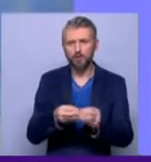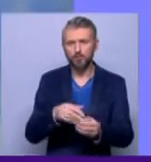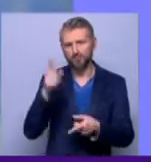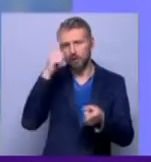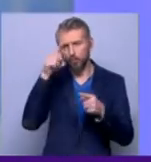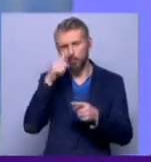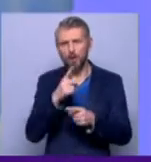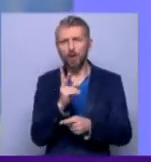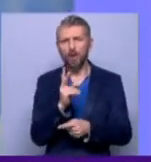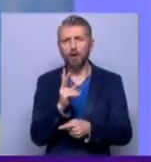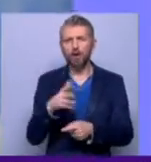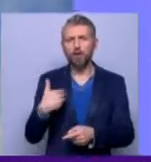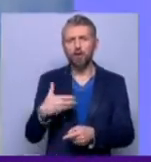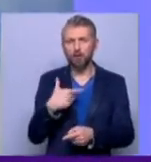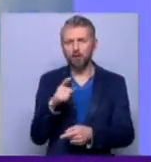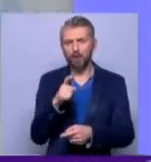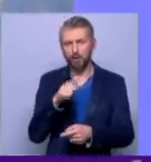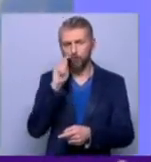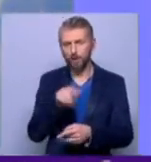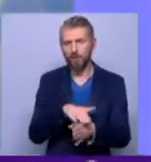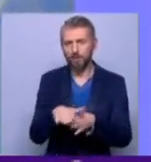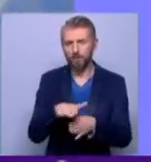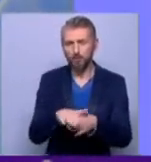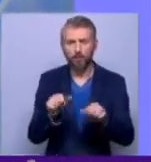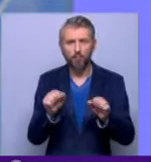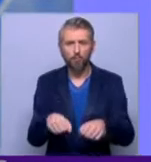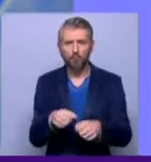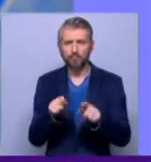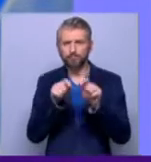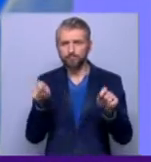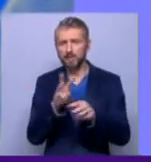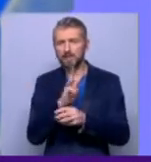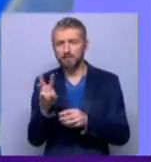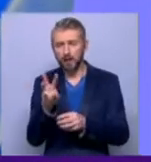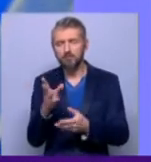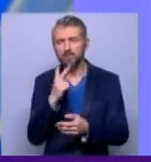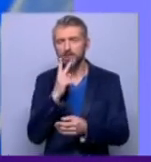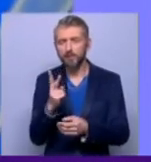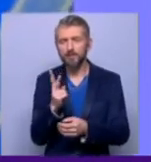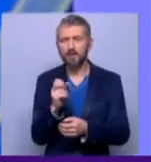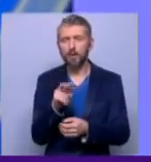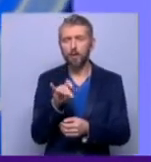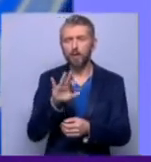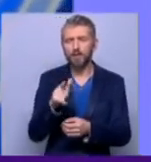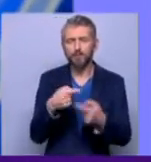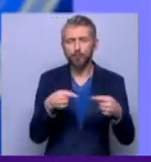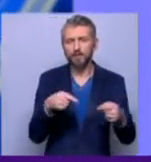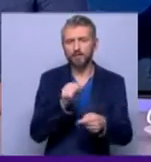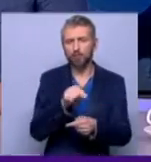і калорійність газу в Україні витримується. Можна заходити на сайт Укртрансгазу і дивитися там калорійності по різних точках, які